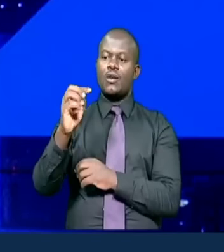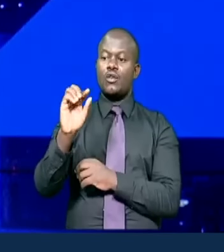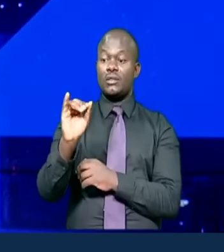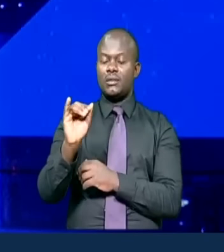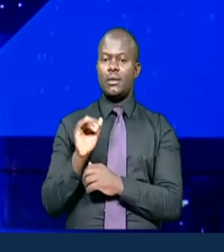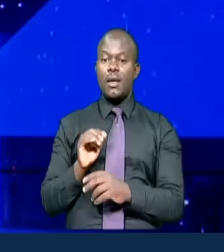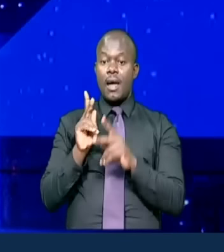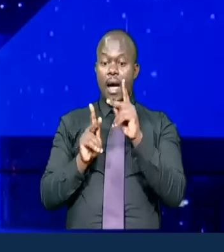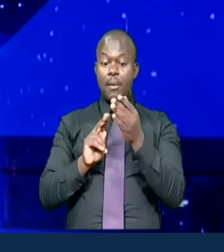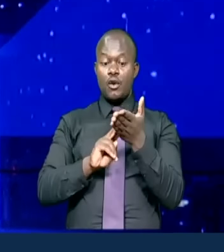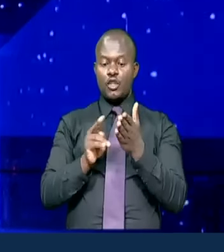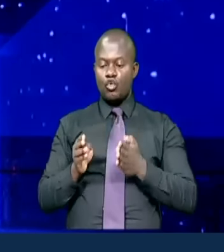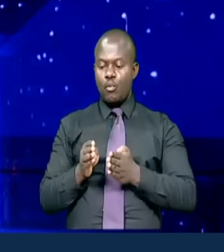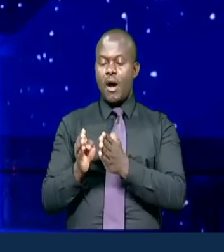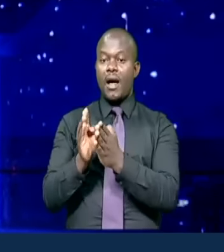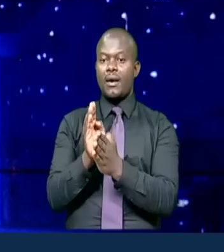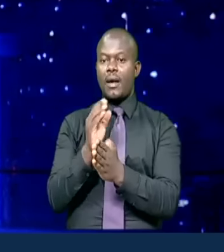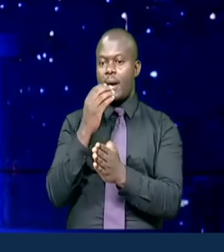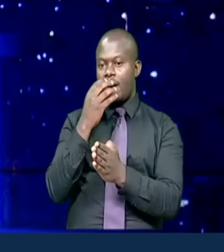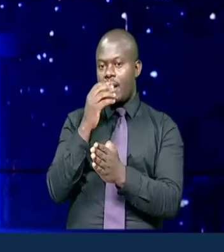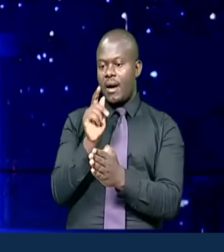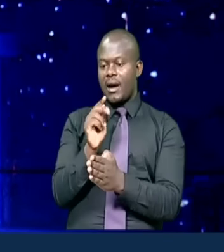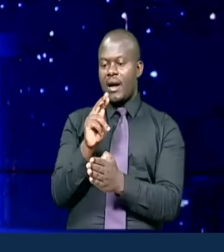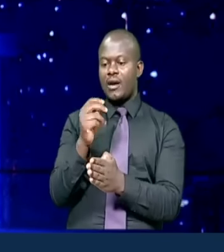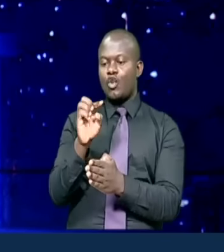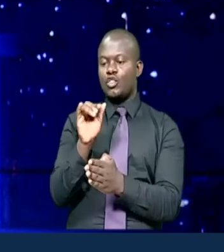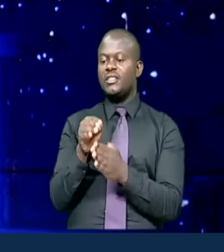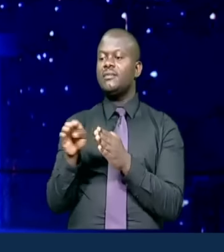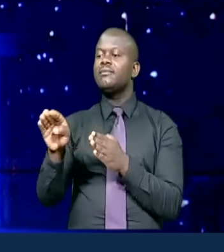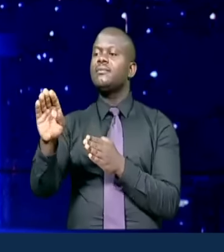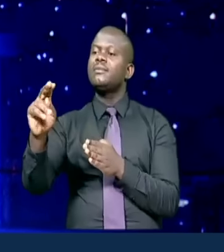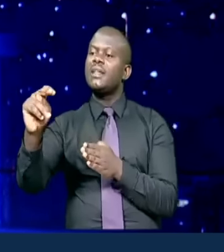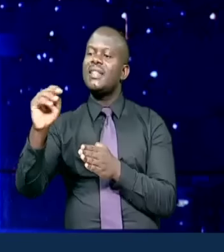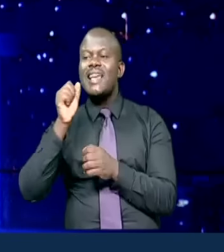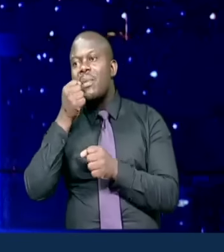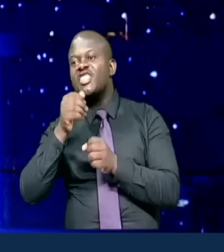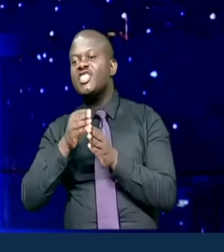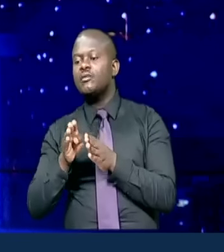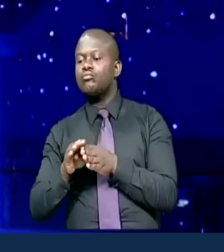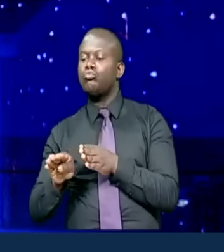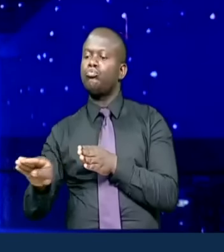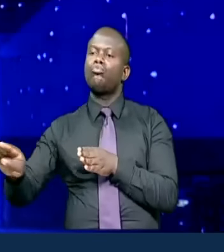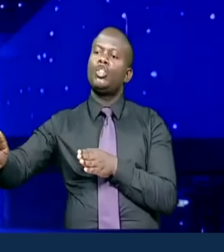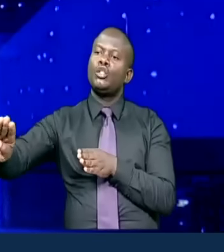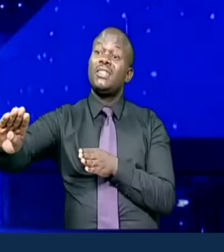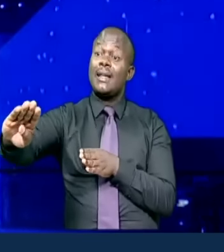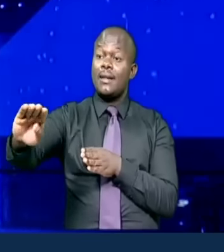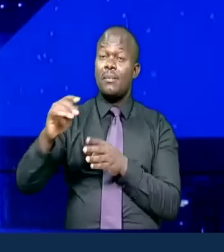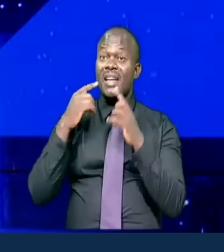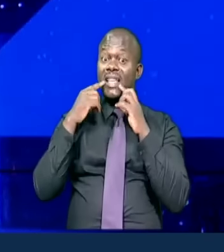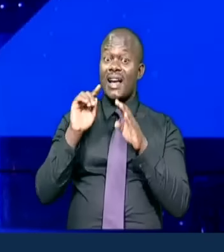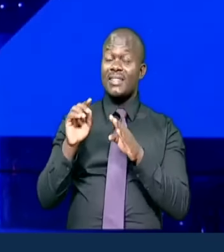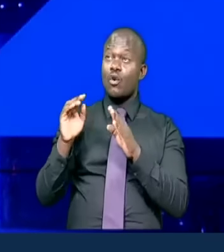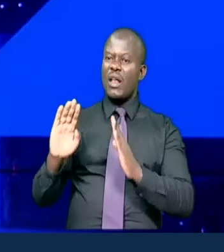bakoresha umuhanda Karongi Nyamasheke baravuga ko imisozi n'imikingo miremire bikikije uyu muhanda bikwiye kubakwaho